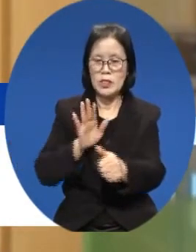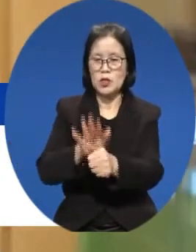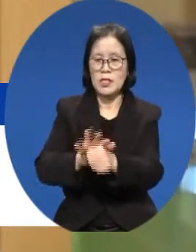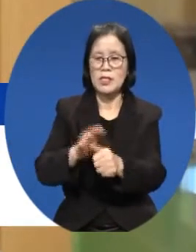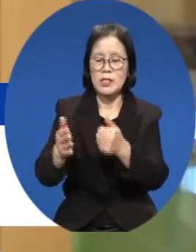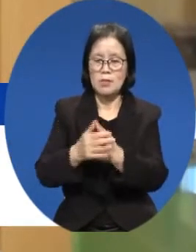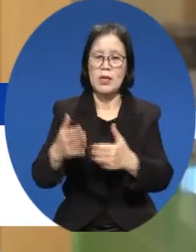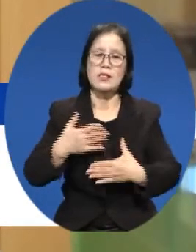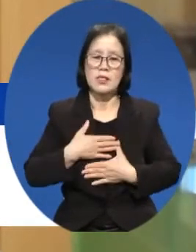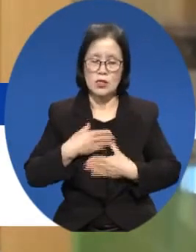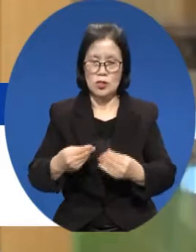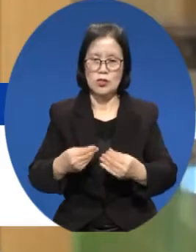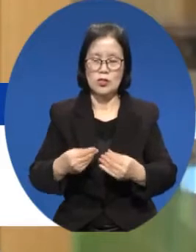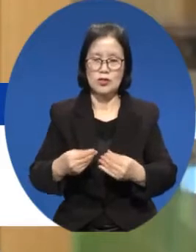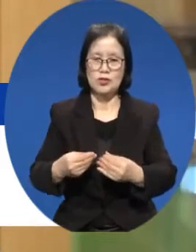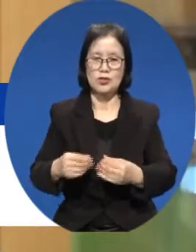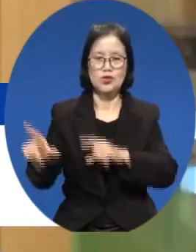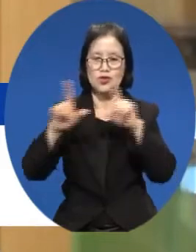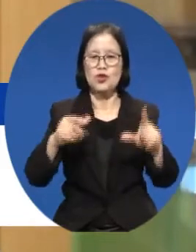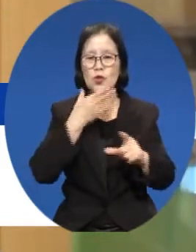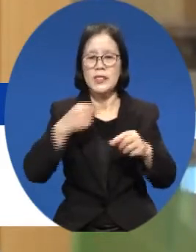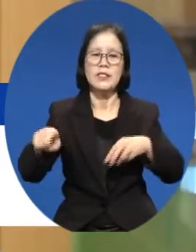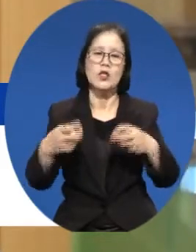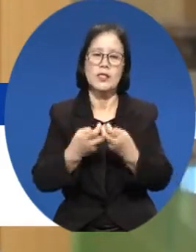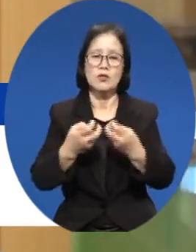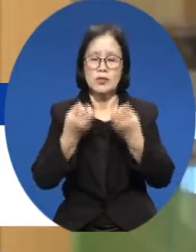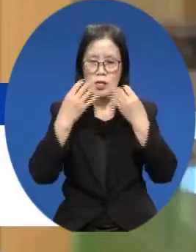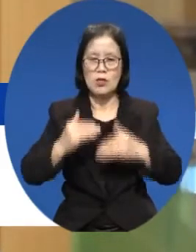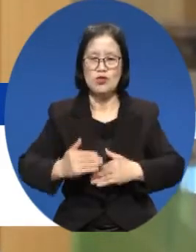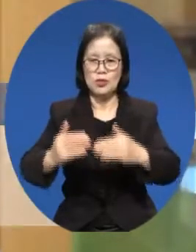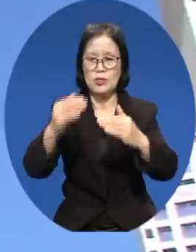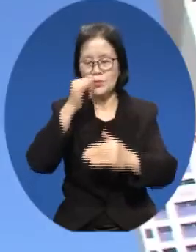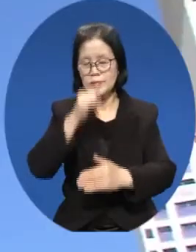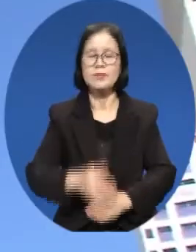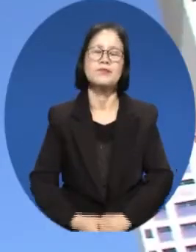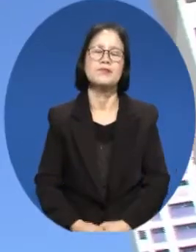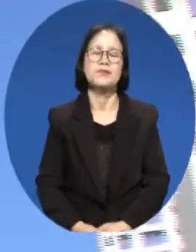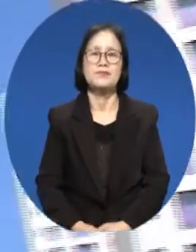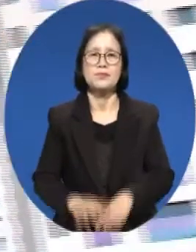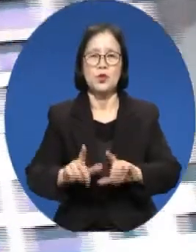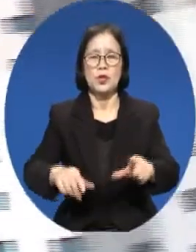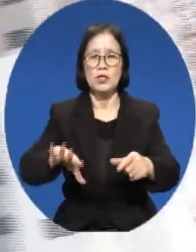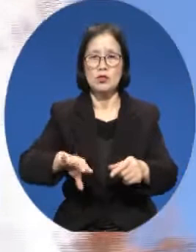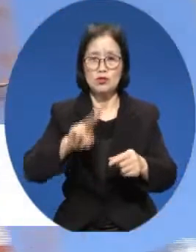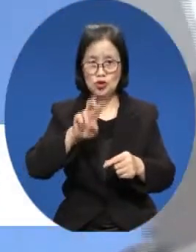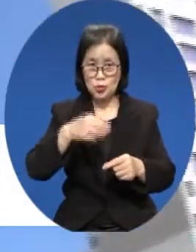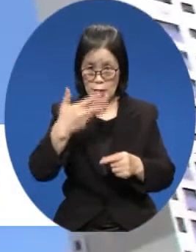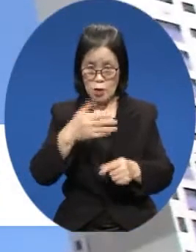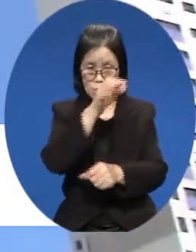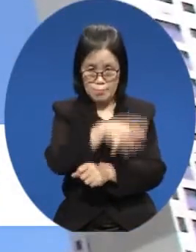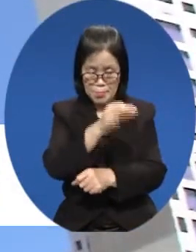때문에 아주 안정적인 죽어 꽃이 정책으로 저희가 새롭게 추진하고 있는 사업입니다 올해 총 20 4호 를 매입해